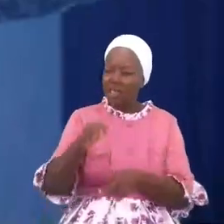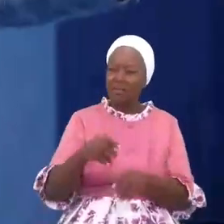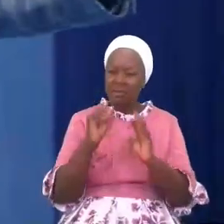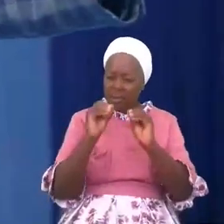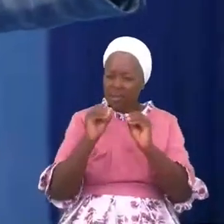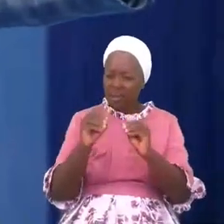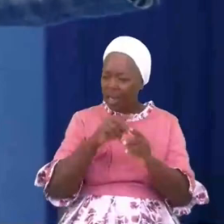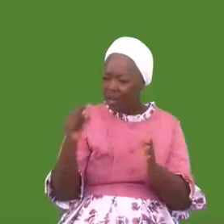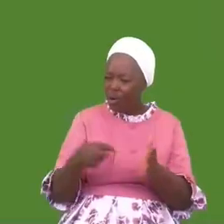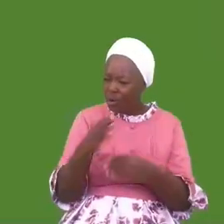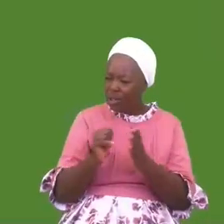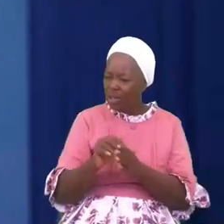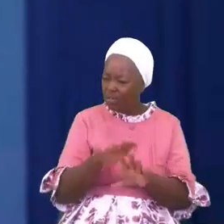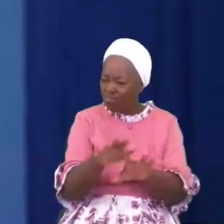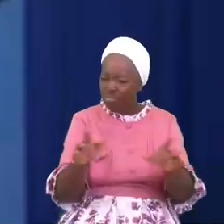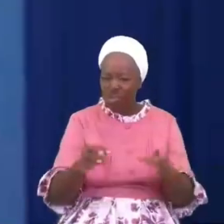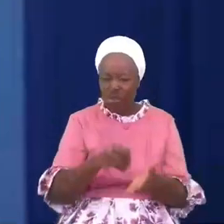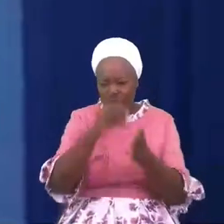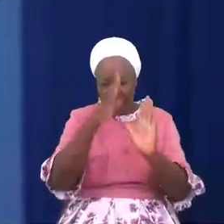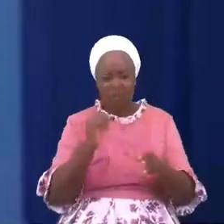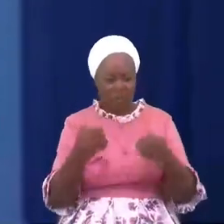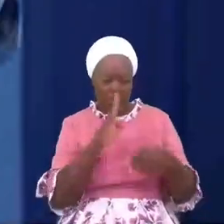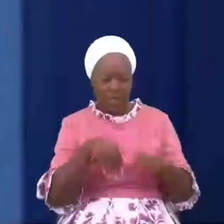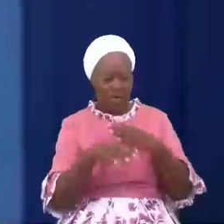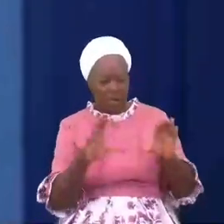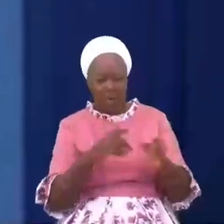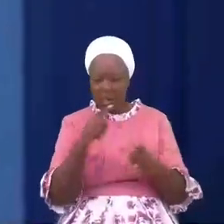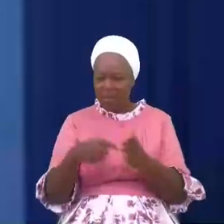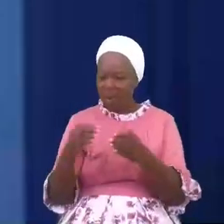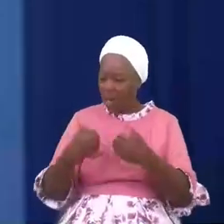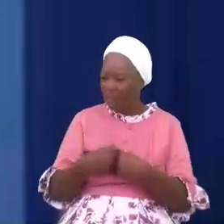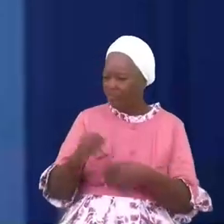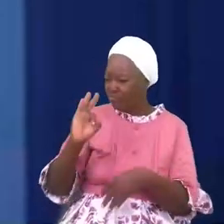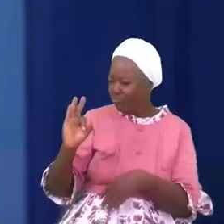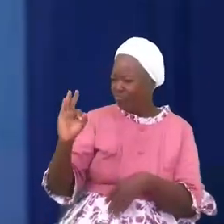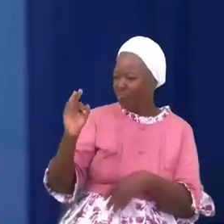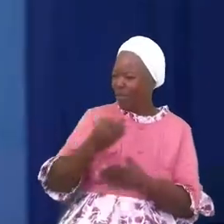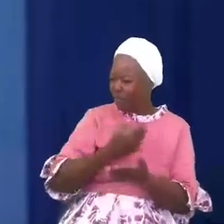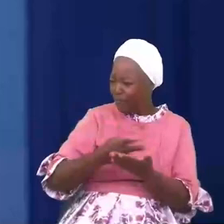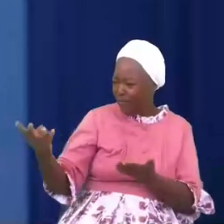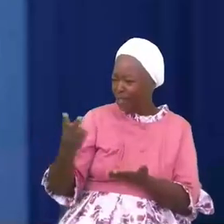tous, étaient dans la classe. L'autre avait distinction. L'autre